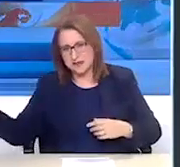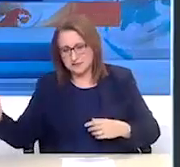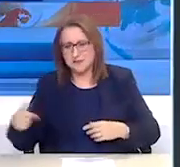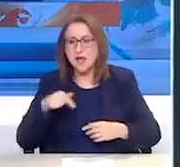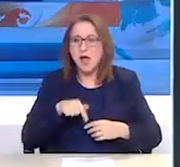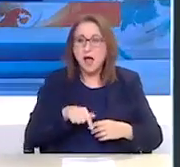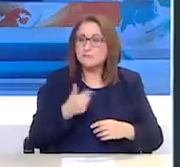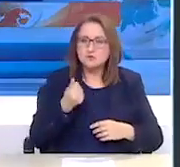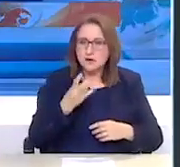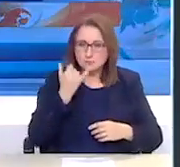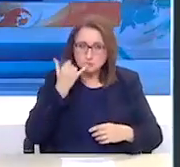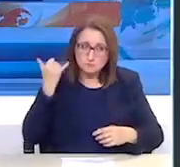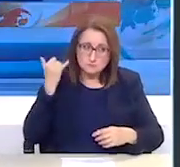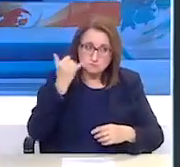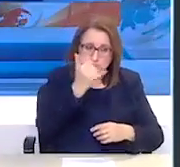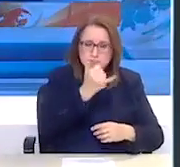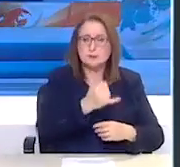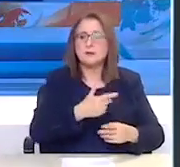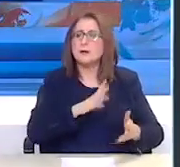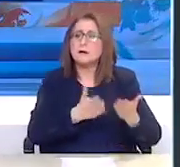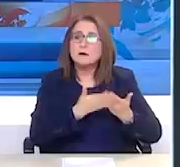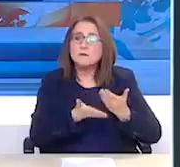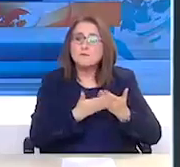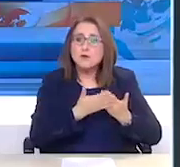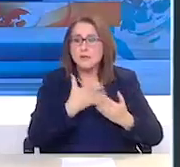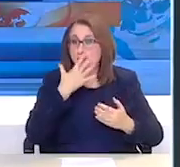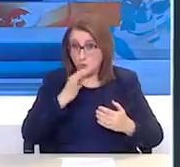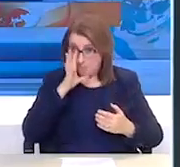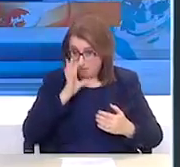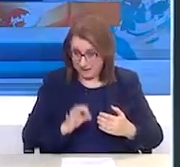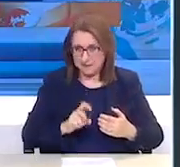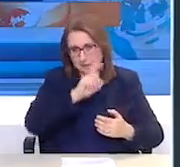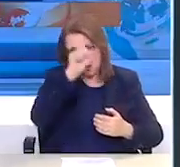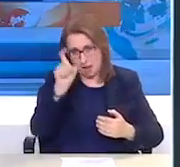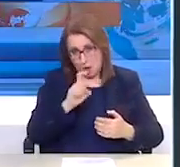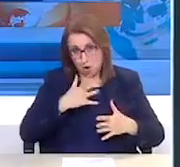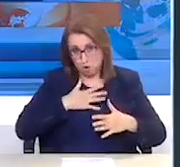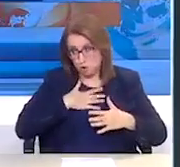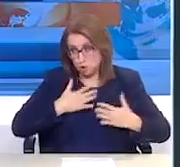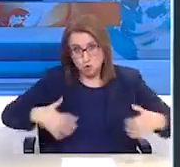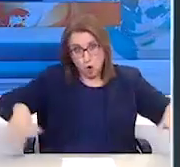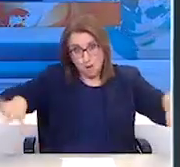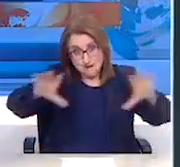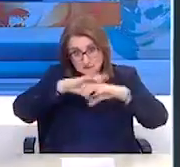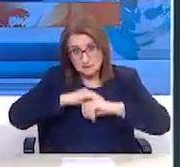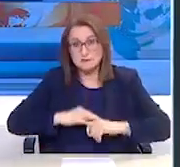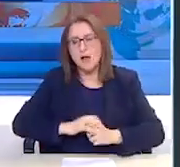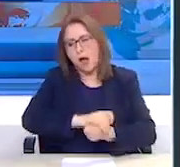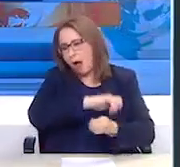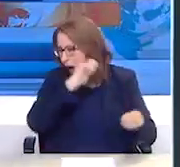καινούργια πραγματικότητα και με βαθιές ανατροπές στην καθημερινότητά μας, στον τρόπο ζωής μας. Σε αυτό το κλίμα και με